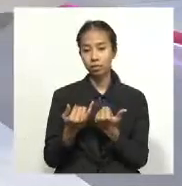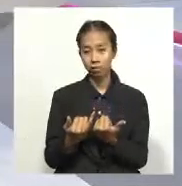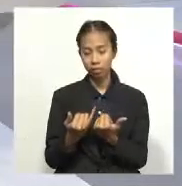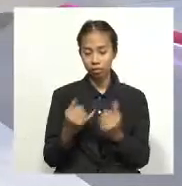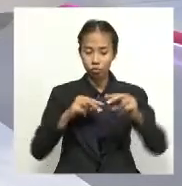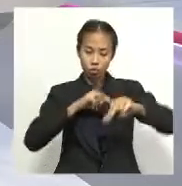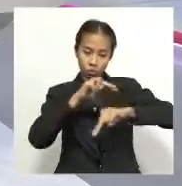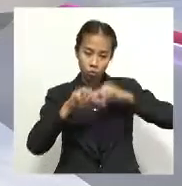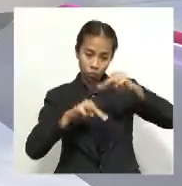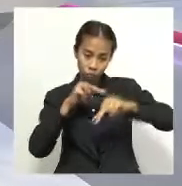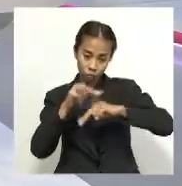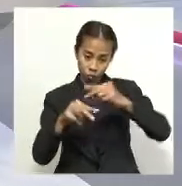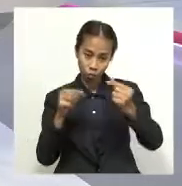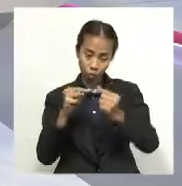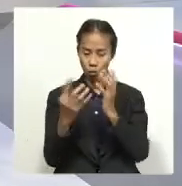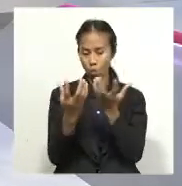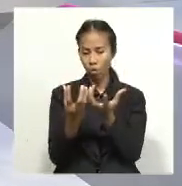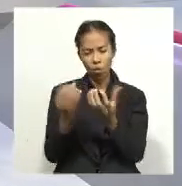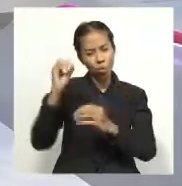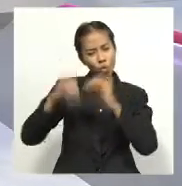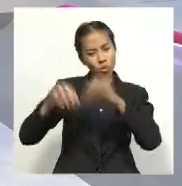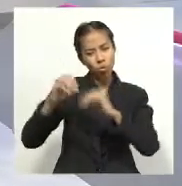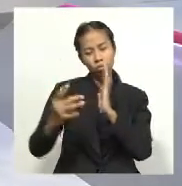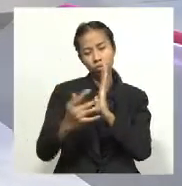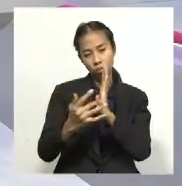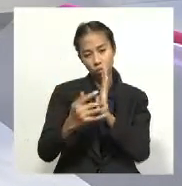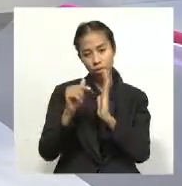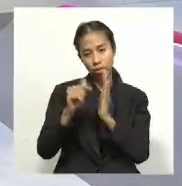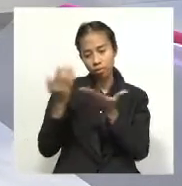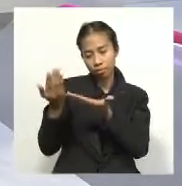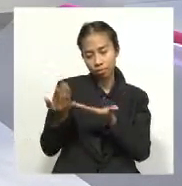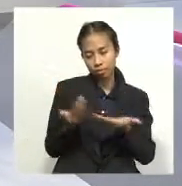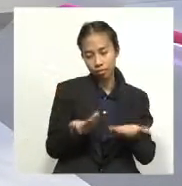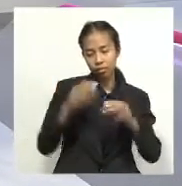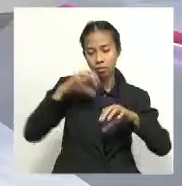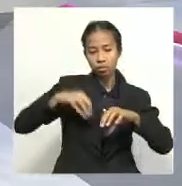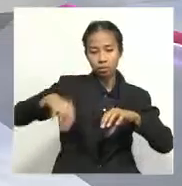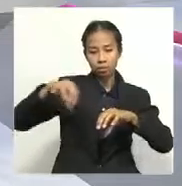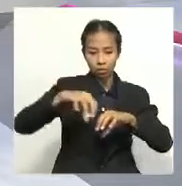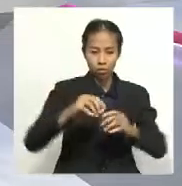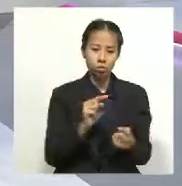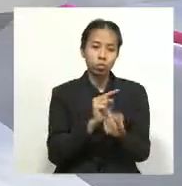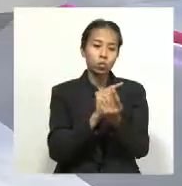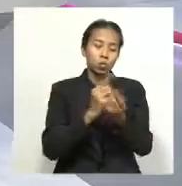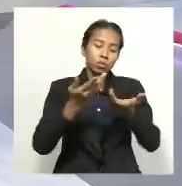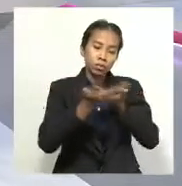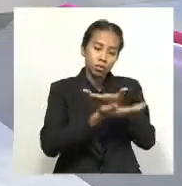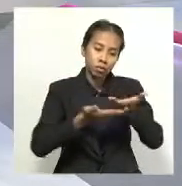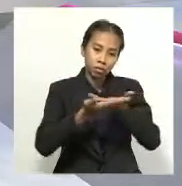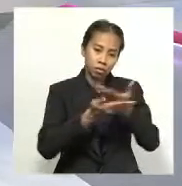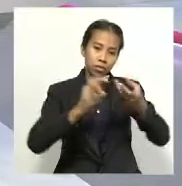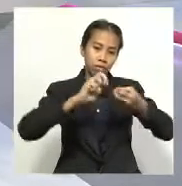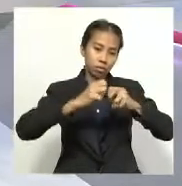ในเรื่องของการตรวจค้นขยะอิเล็กทรอนิกส์จำนวนมากนะครับรัฐบาลเองได้มีการเตรียมเชิญหน่วยงานที่เกี่ยวข้องเพื่อหาหรือแก้ไขปัญหา